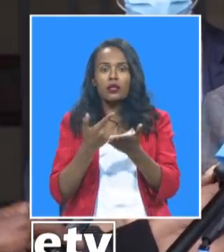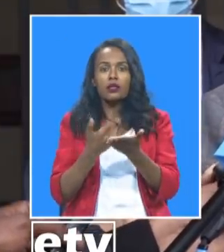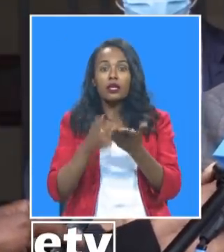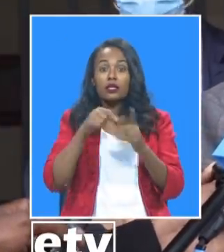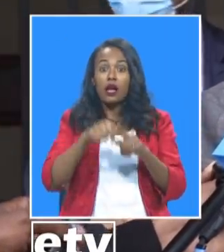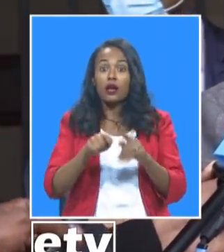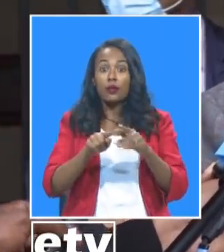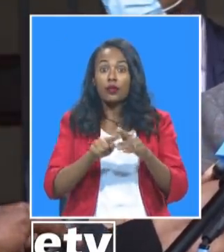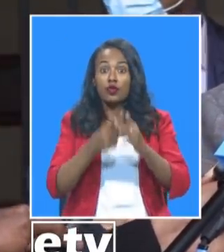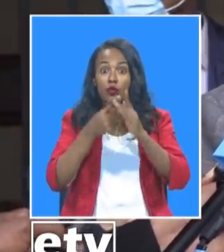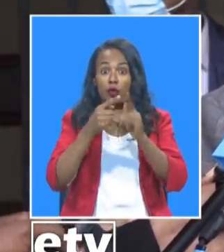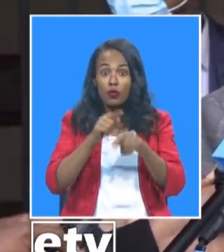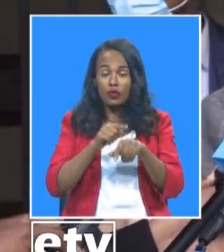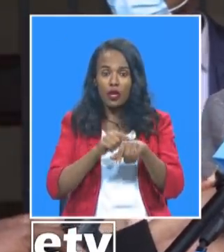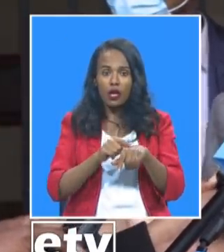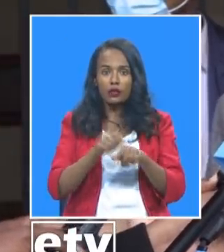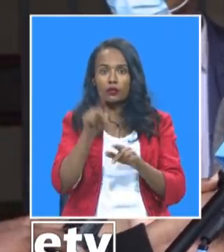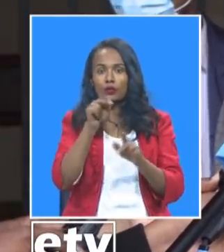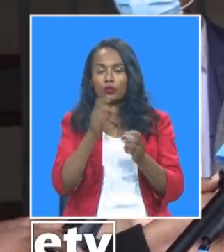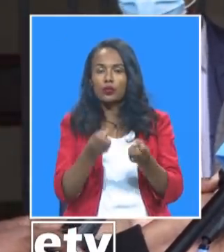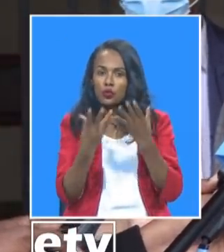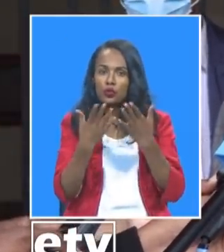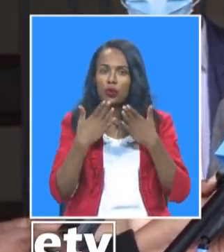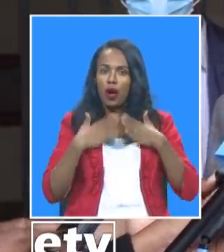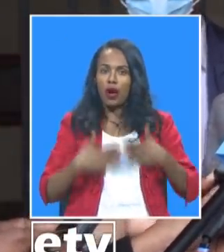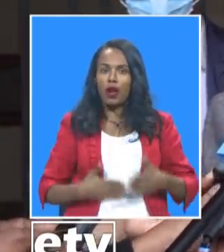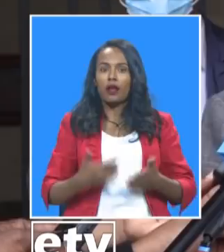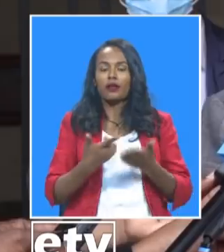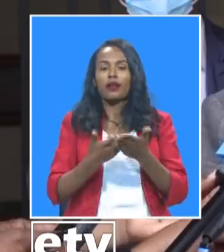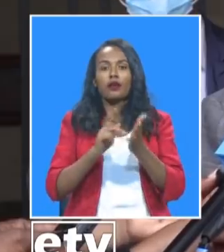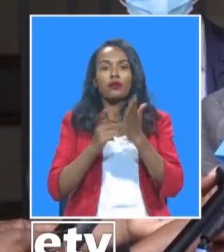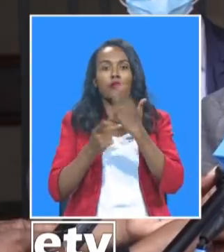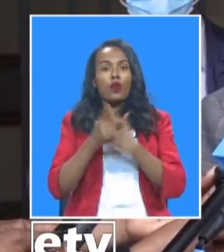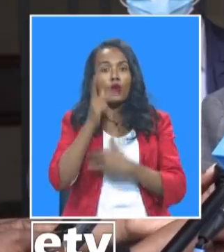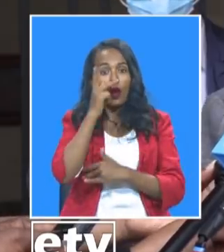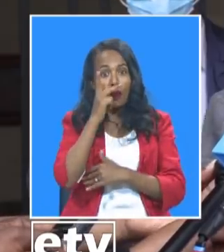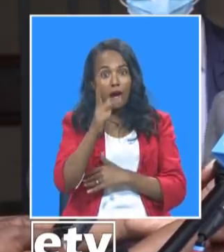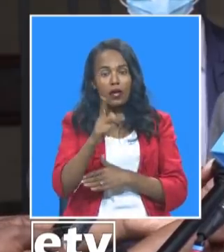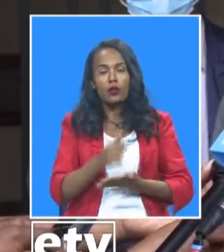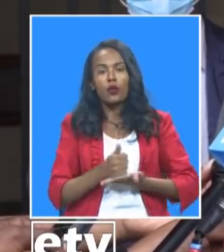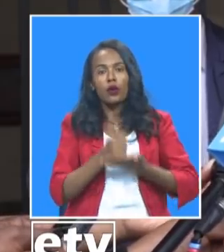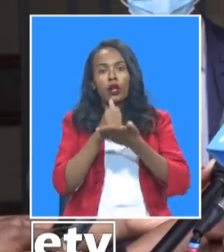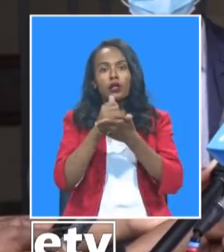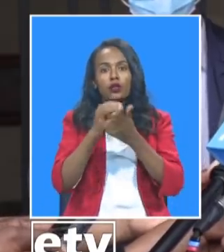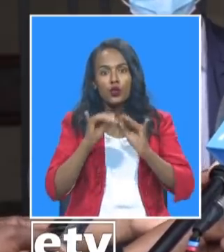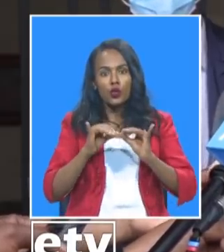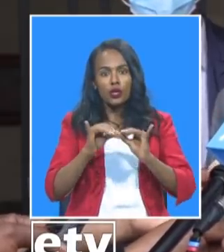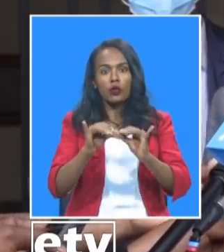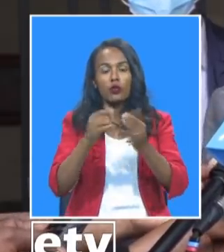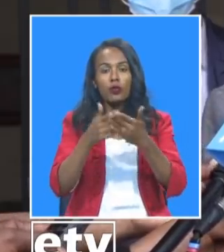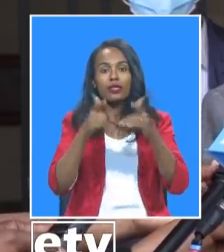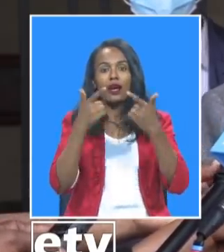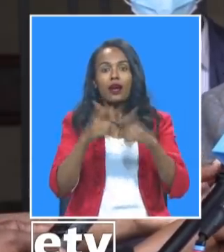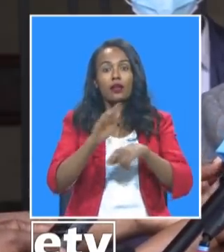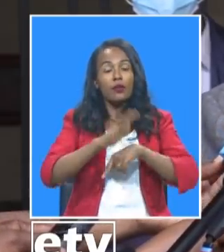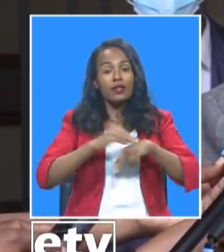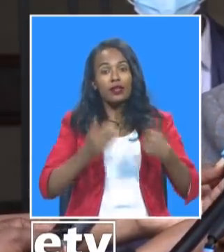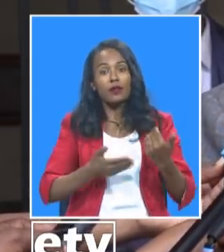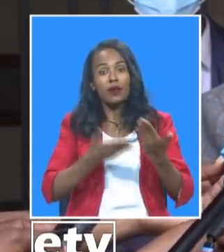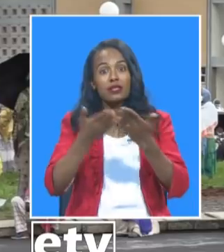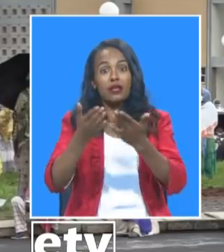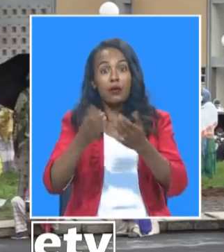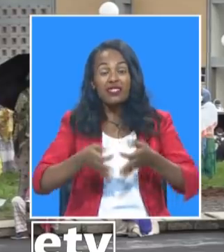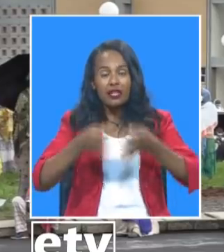ዛሬ በተጀመረበት ወቅትም ብዙ አካላት ይሄን ፕሮግራም አይተው እርዳታቸው እንዲከጥሉ በዚህ አጋጣሚ ጥሪ ማስተላለፍ